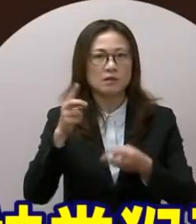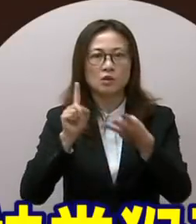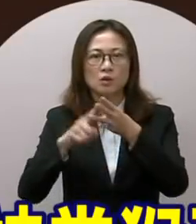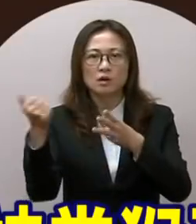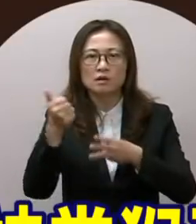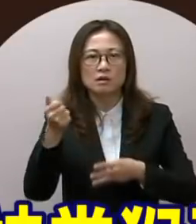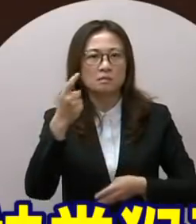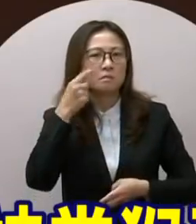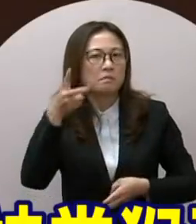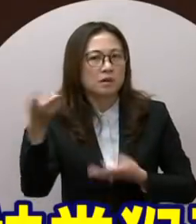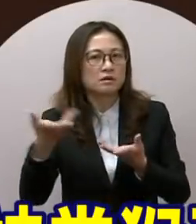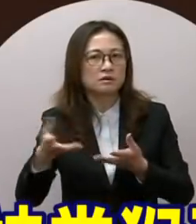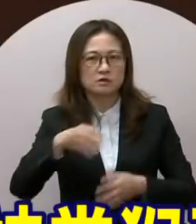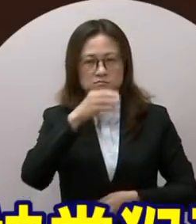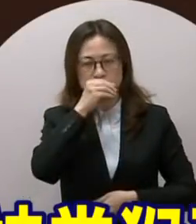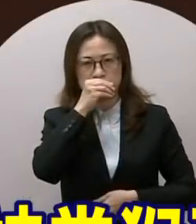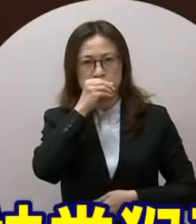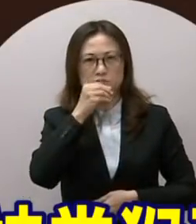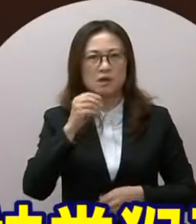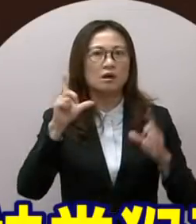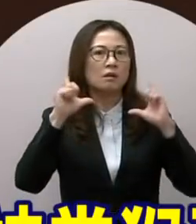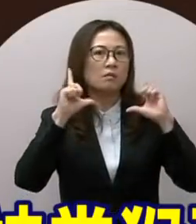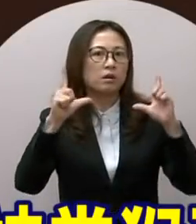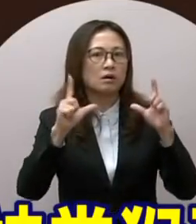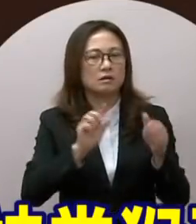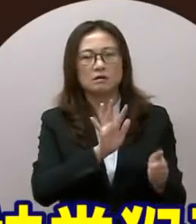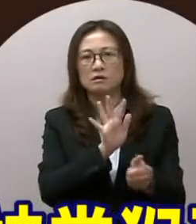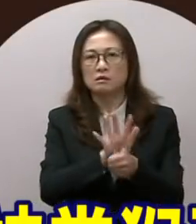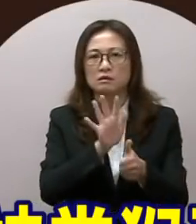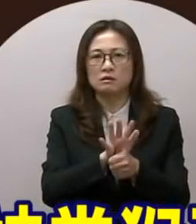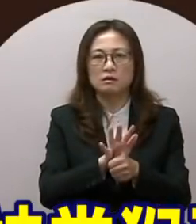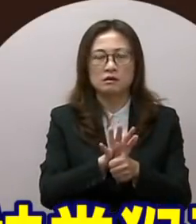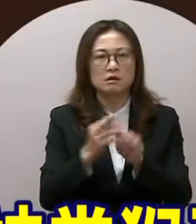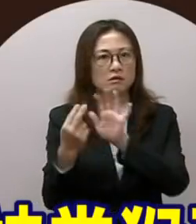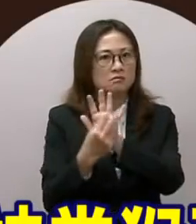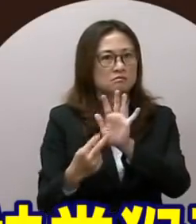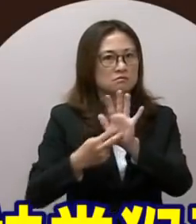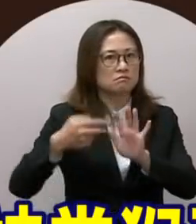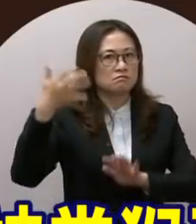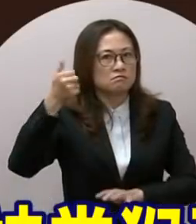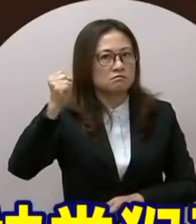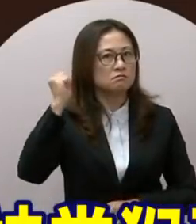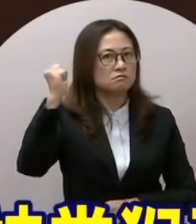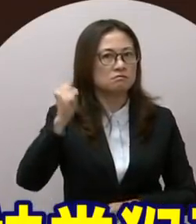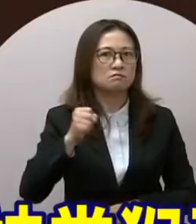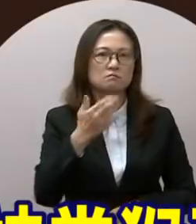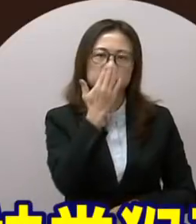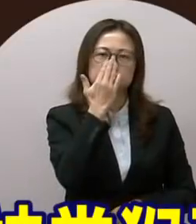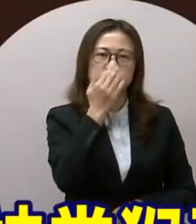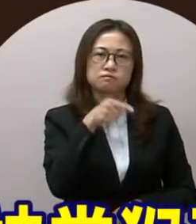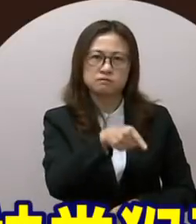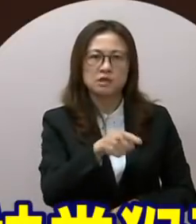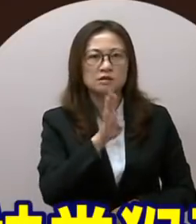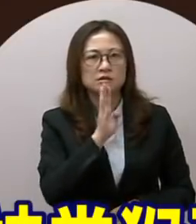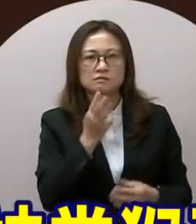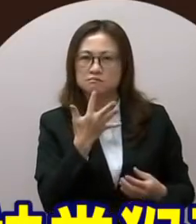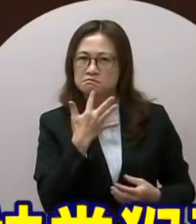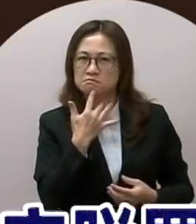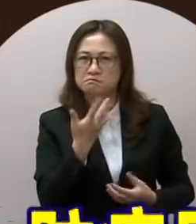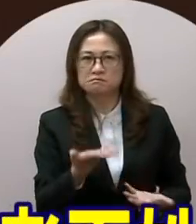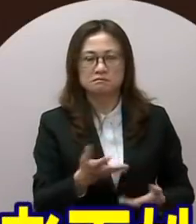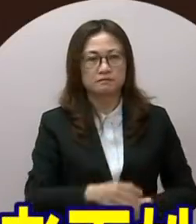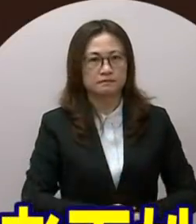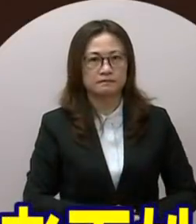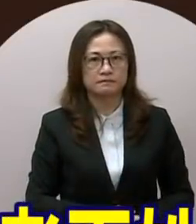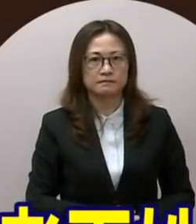默，不敢出来为女性发声？还是女权自助餐里面今天没上这道菜？